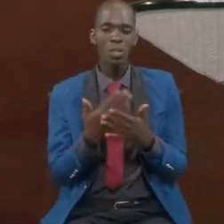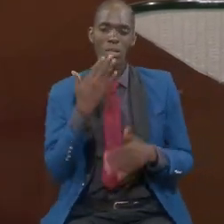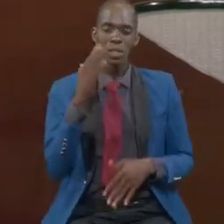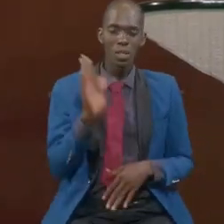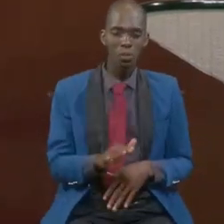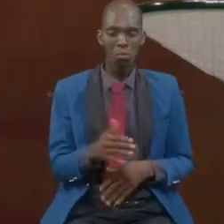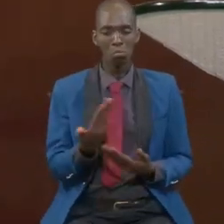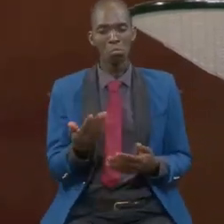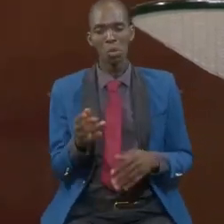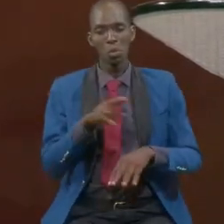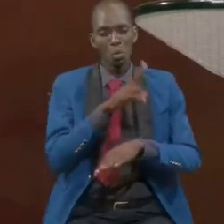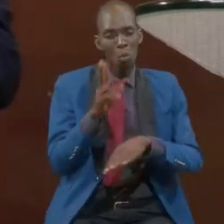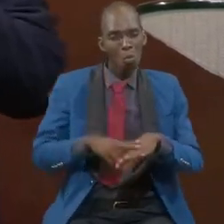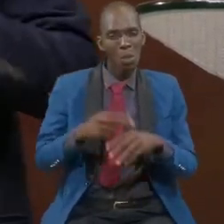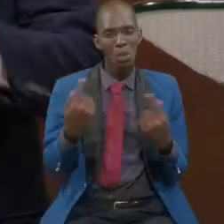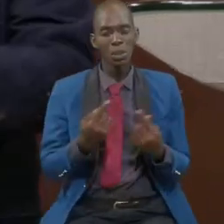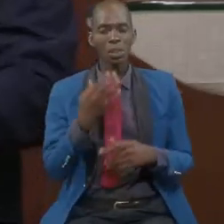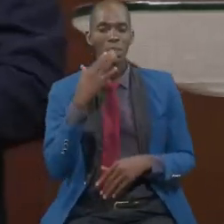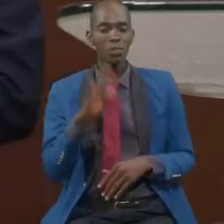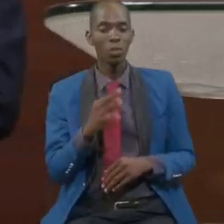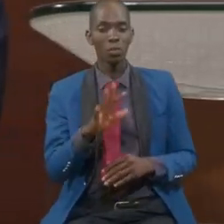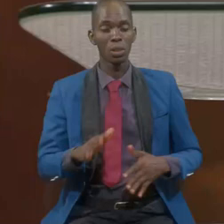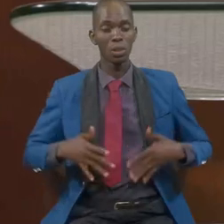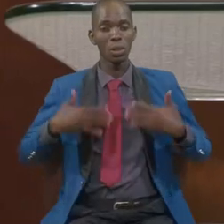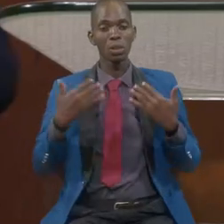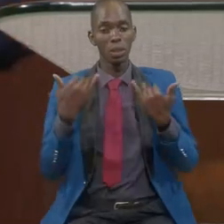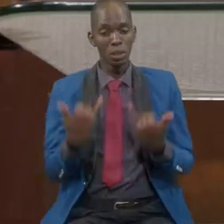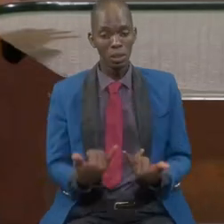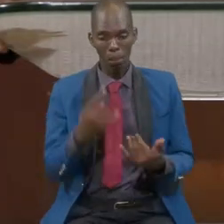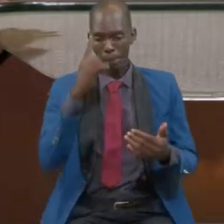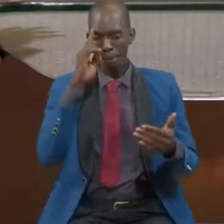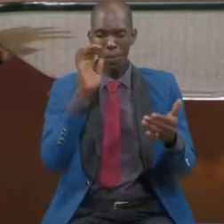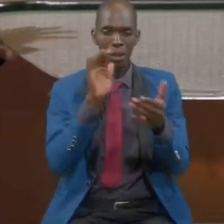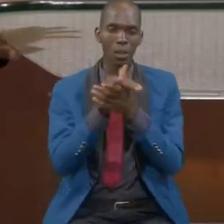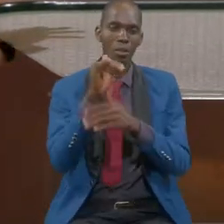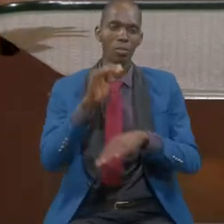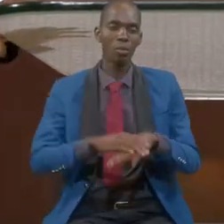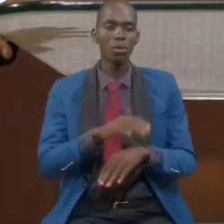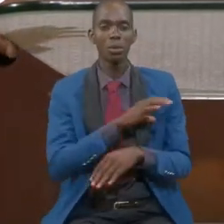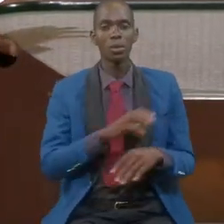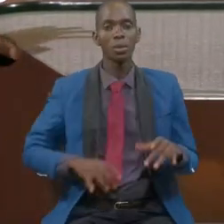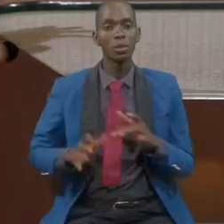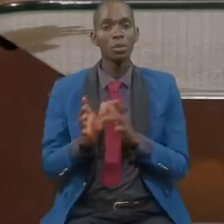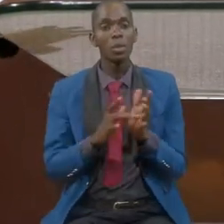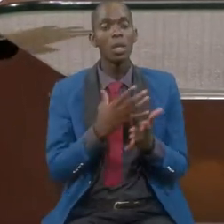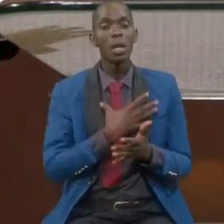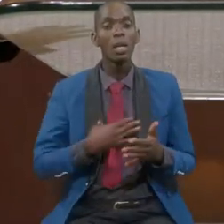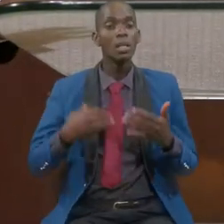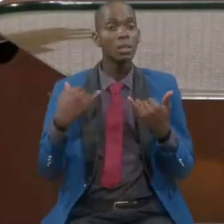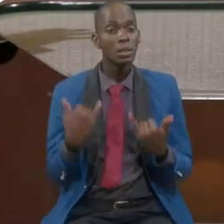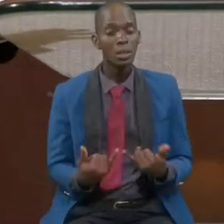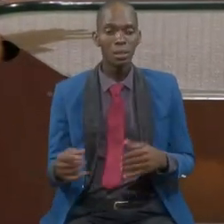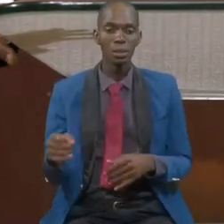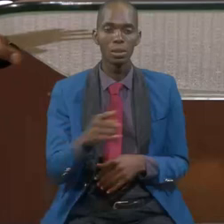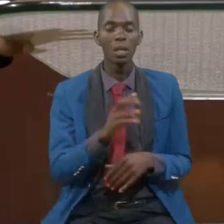le mal, les péchés communs, les péchés habituels de leur vie, maintenant ils ont cru au Seigneur Jésus-Christ et